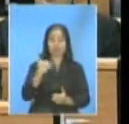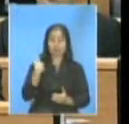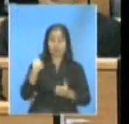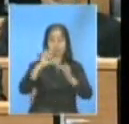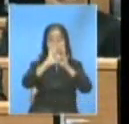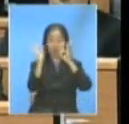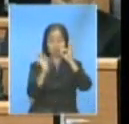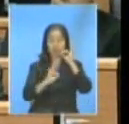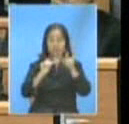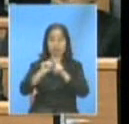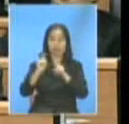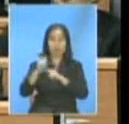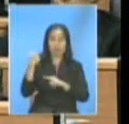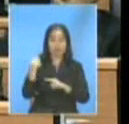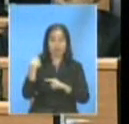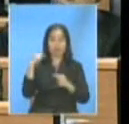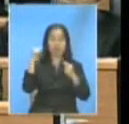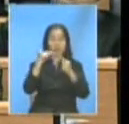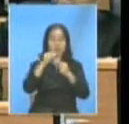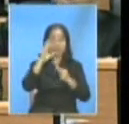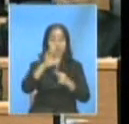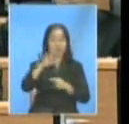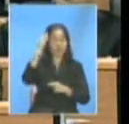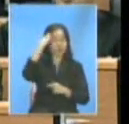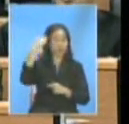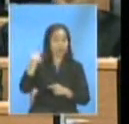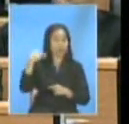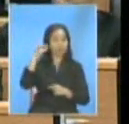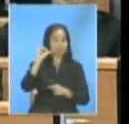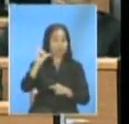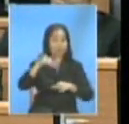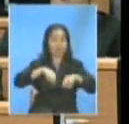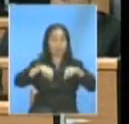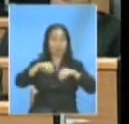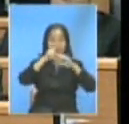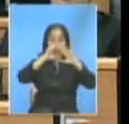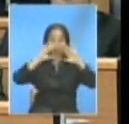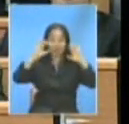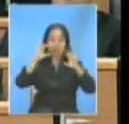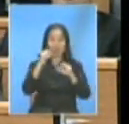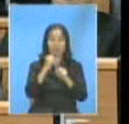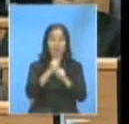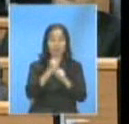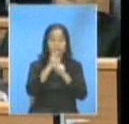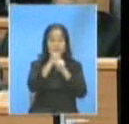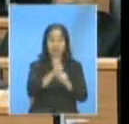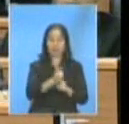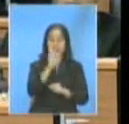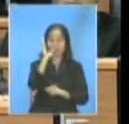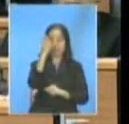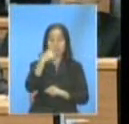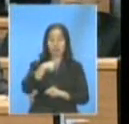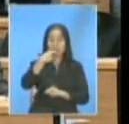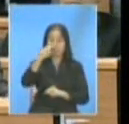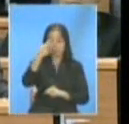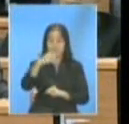ที่ให้ท่านประธานได้เห็นว่าภายใต้การนำรัฐบาลของท่านยิ่งลักษณ์มันมิได้เป็นไปตามที่ท่านนายกพูดแต่